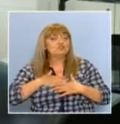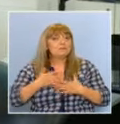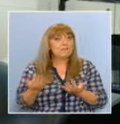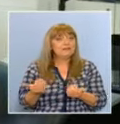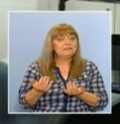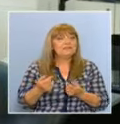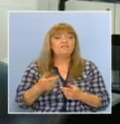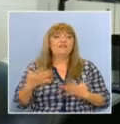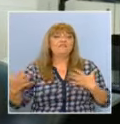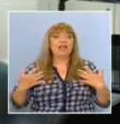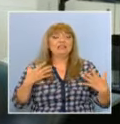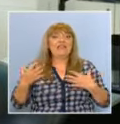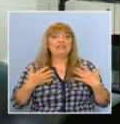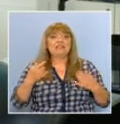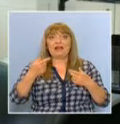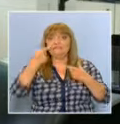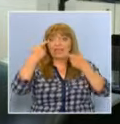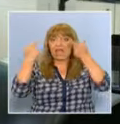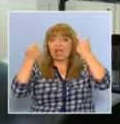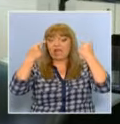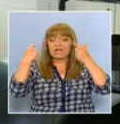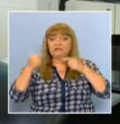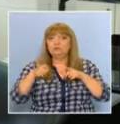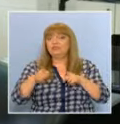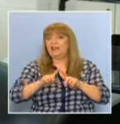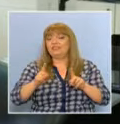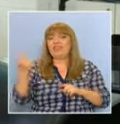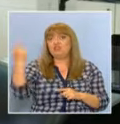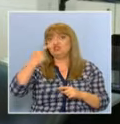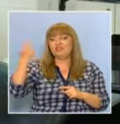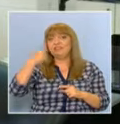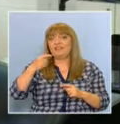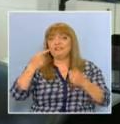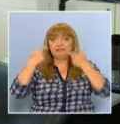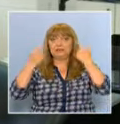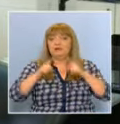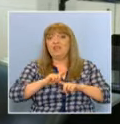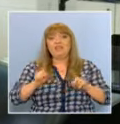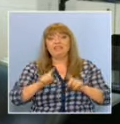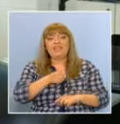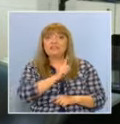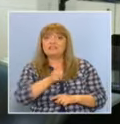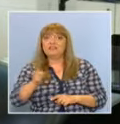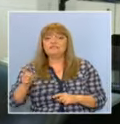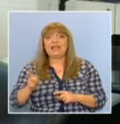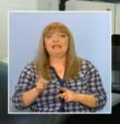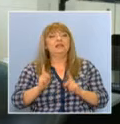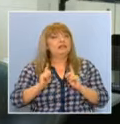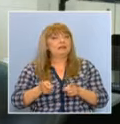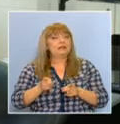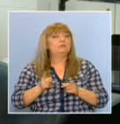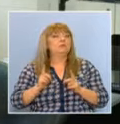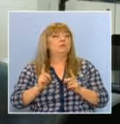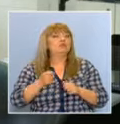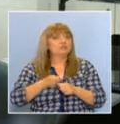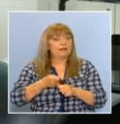в театралния грим? Все пак това не е ежедневен грим. Ами да, не за всеки. Трябва да можеш да си